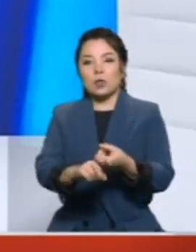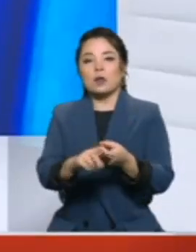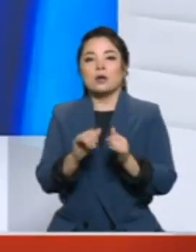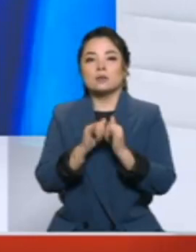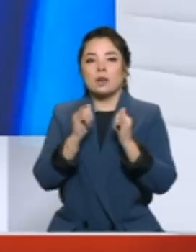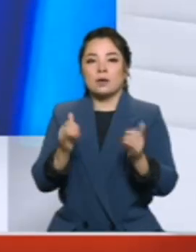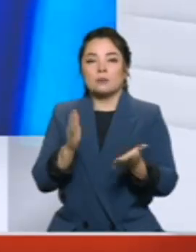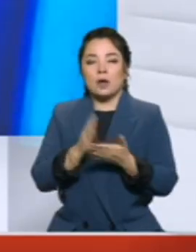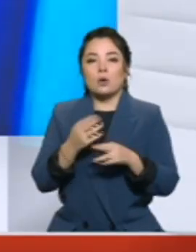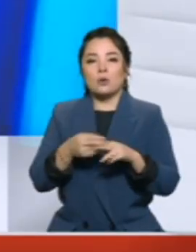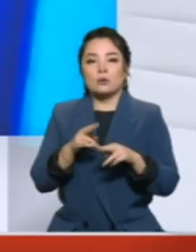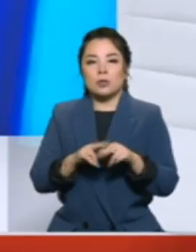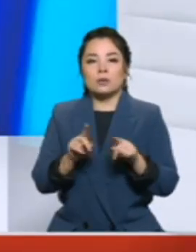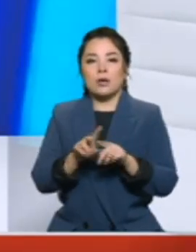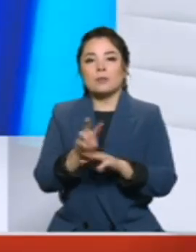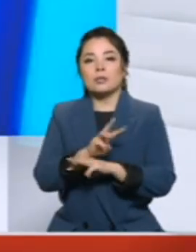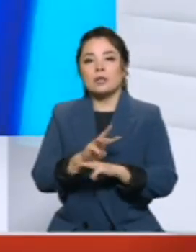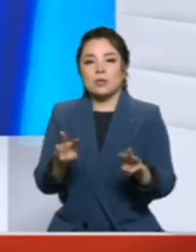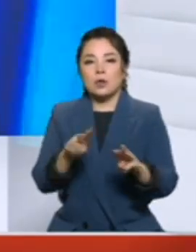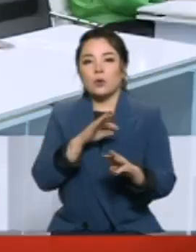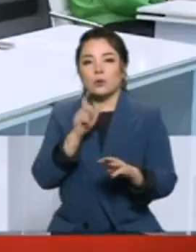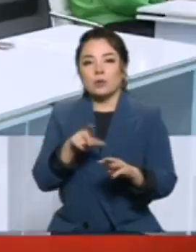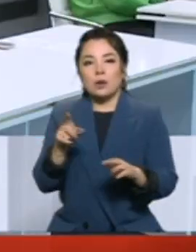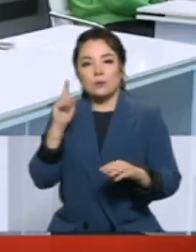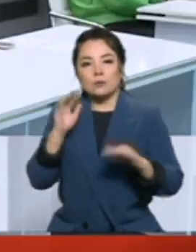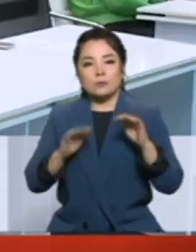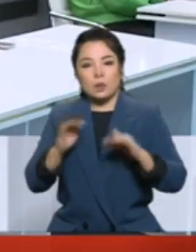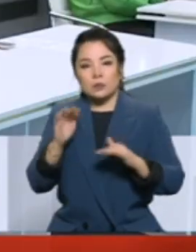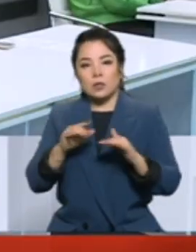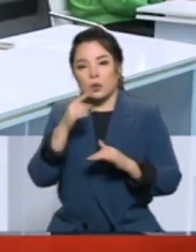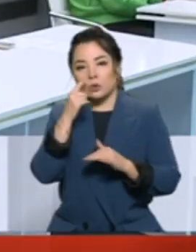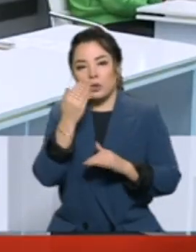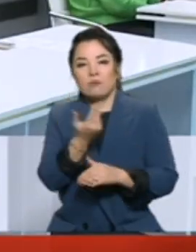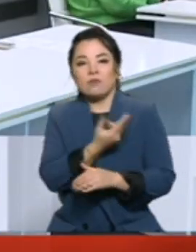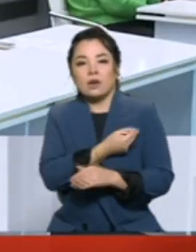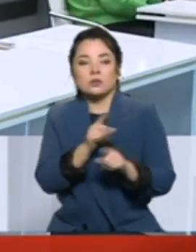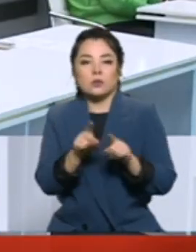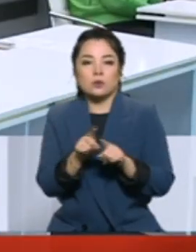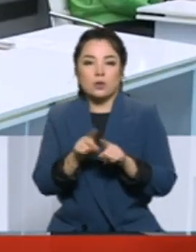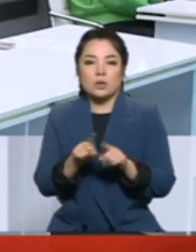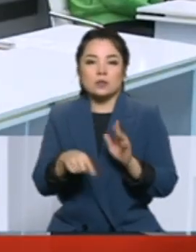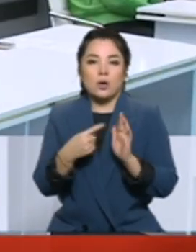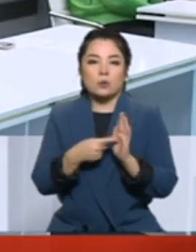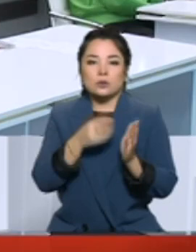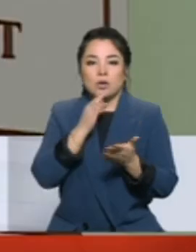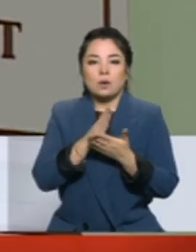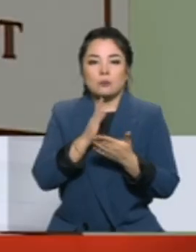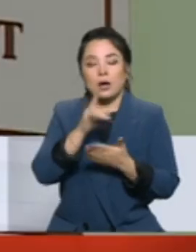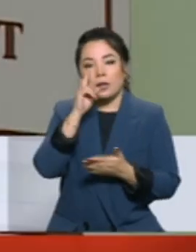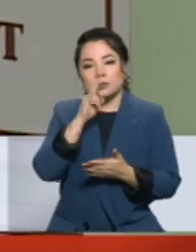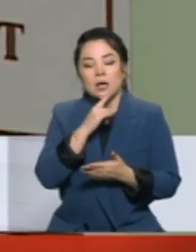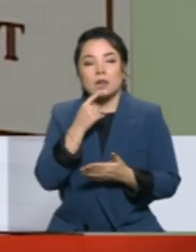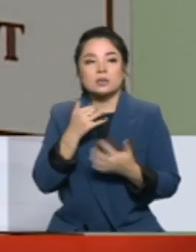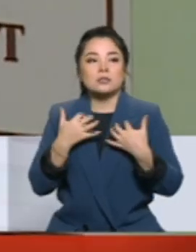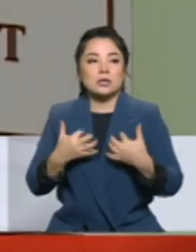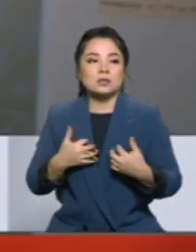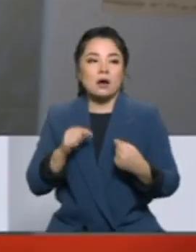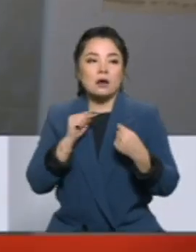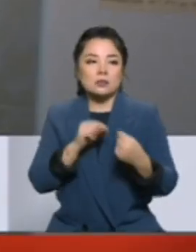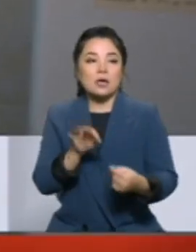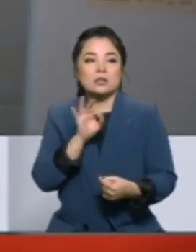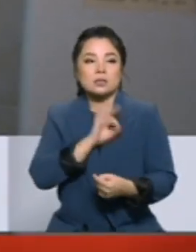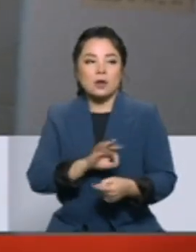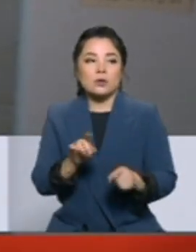тым артқан. Сонымен қатар министр көптің күдігін тудырған үнді вакцинасына қатысты сауалға жауап берді. Қазақстан қызылшаға қарсы